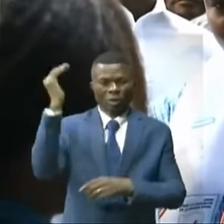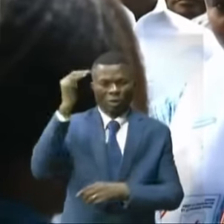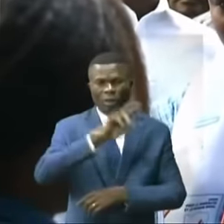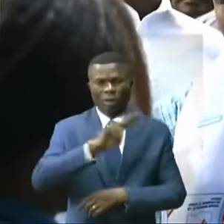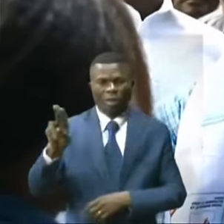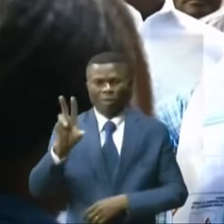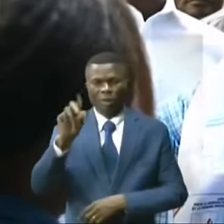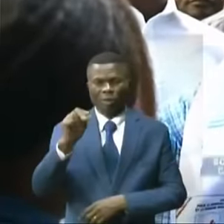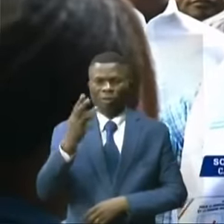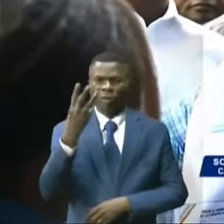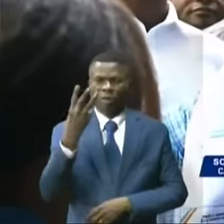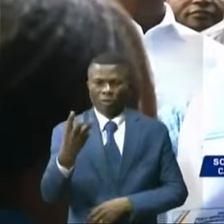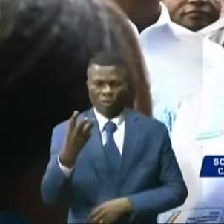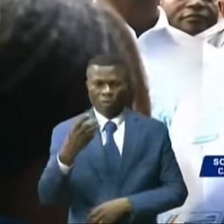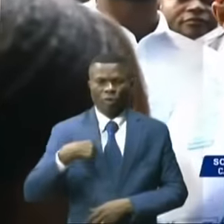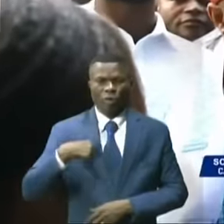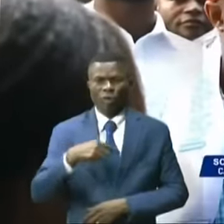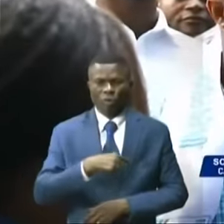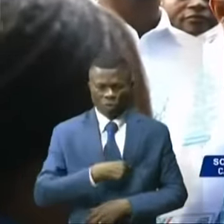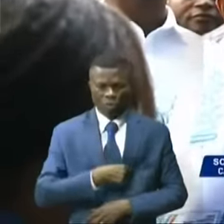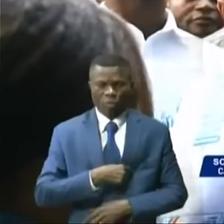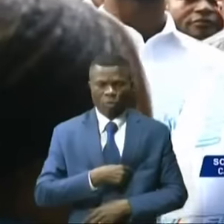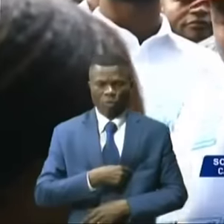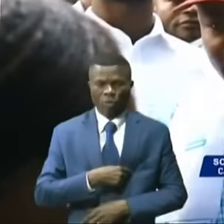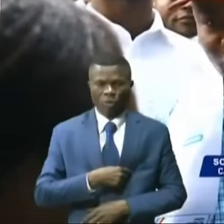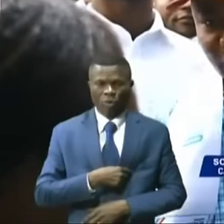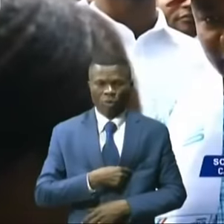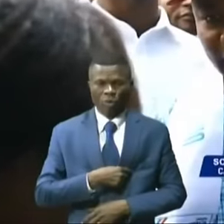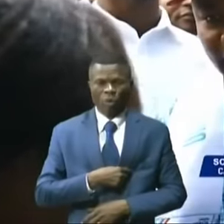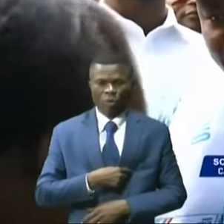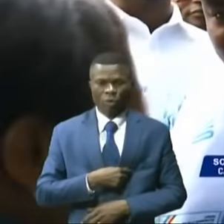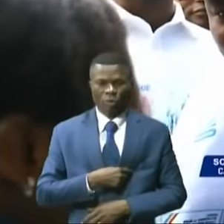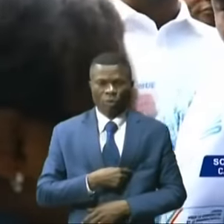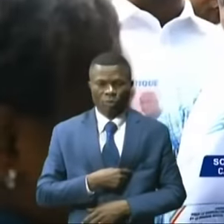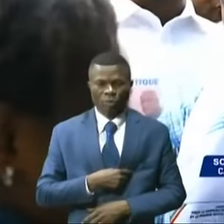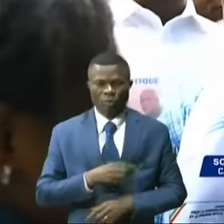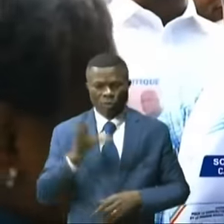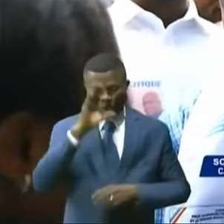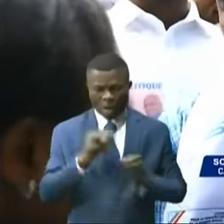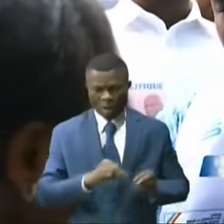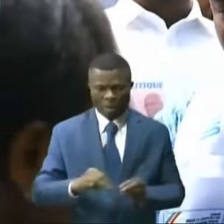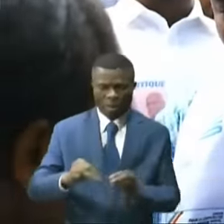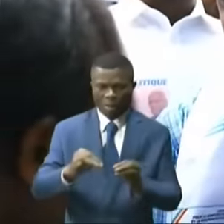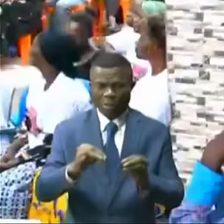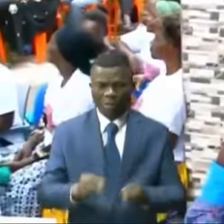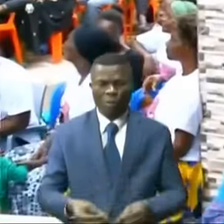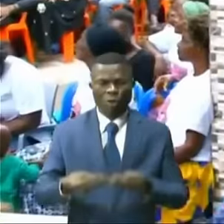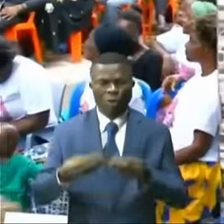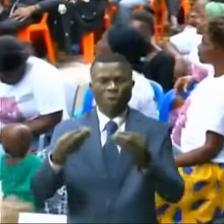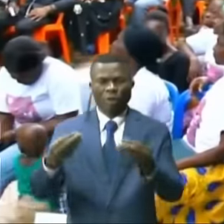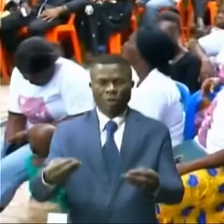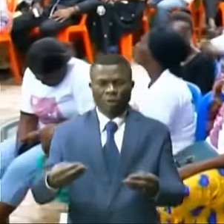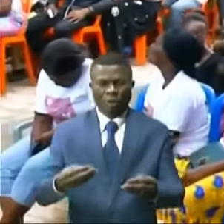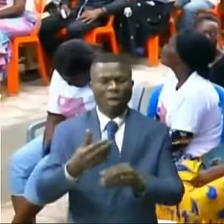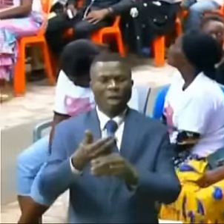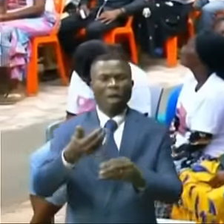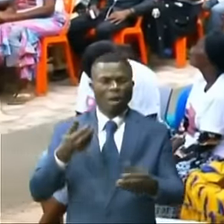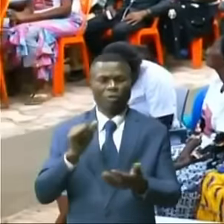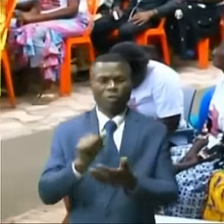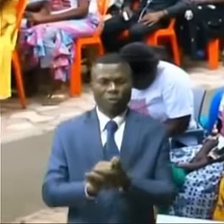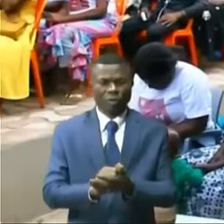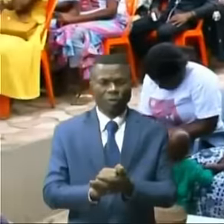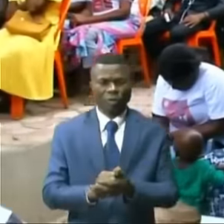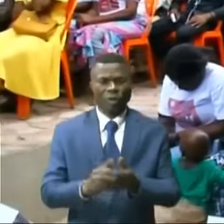2023 auquel nous avons pu débattre sur les stratégies que nous devons mettre en place mais bien avant cela le